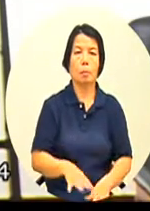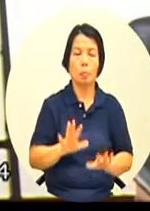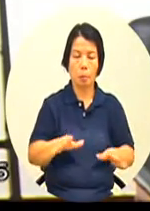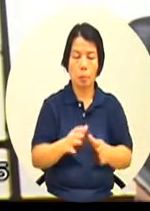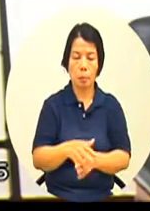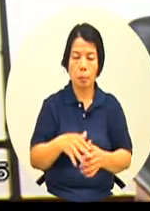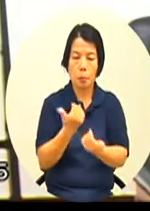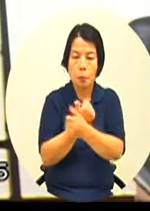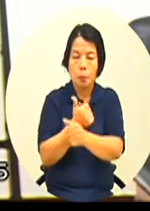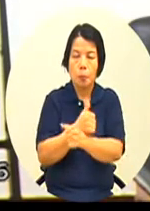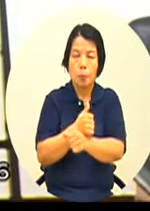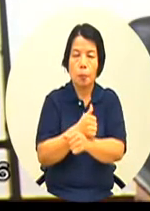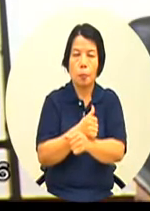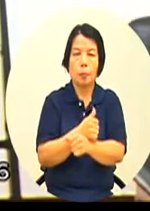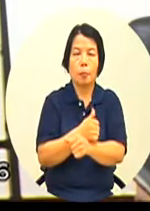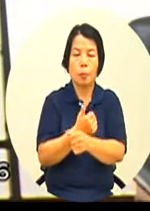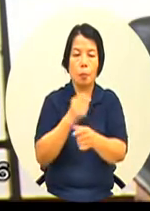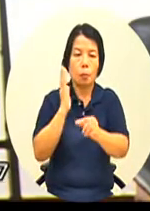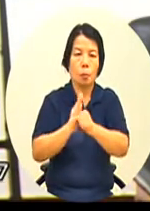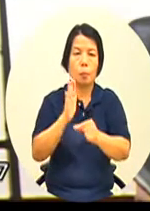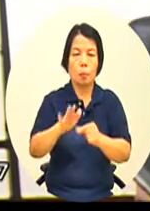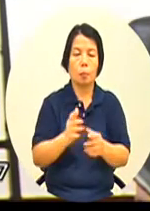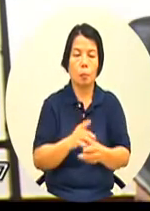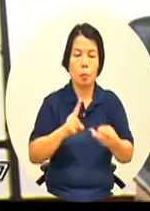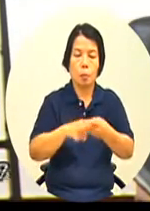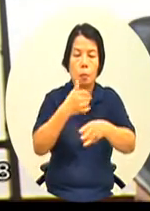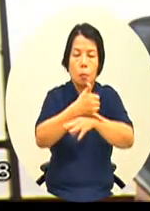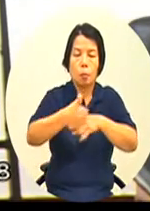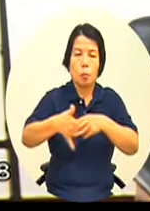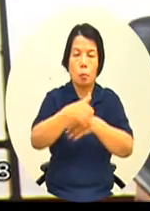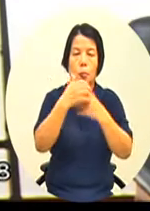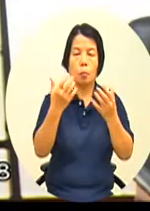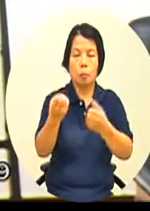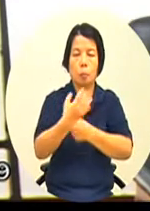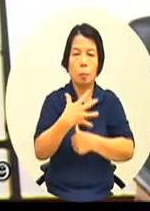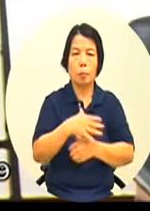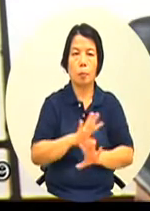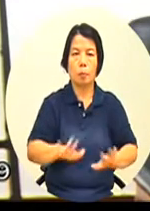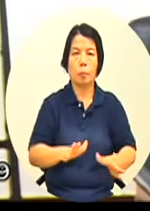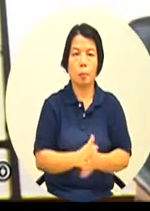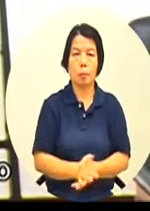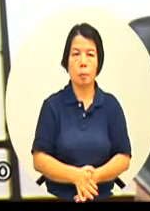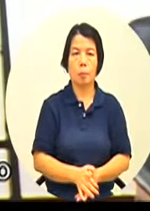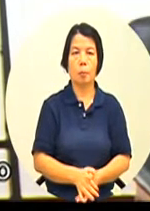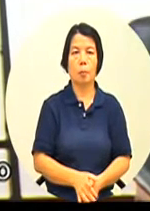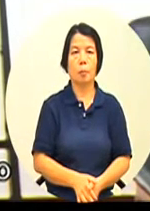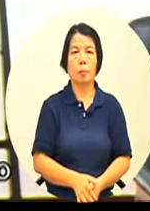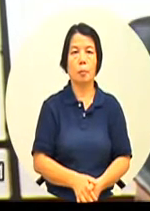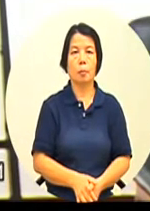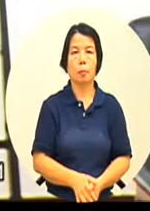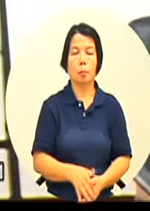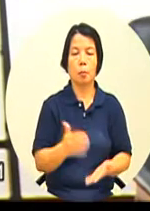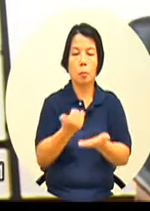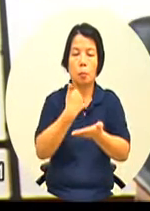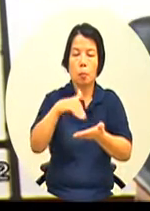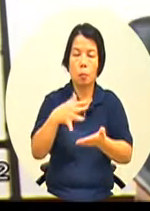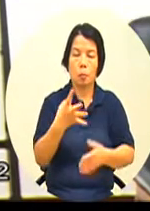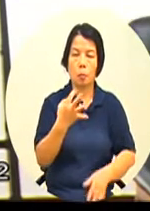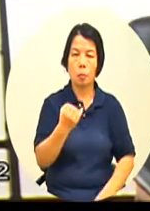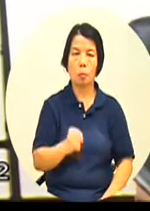验阶段嘛，对不对？那是不是请主委报告一下哈，到底我们现在是多少多哎，这个预算多少